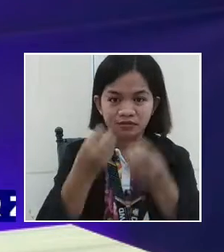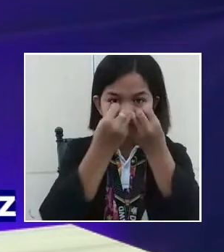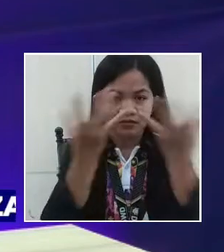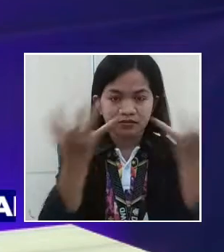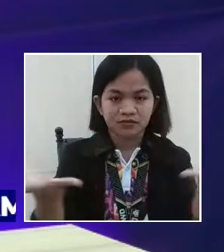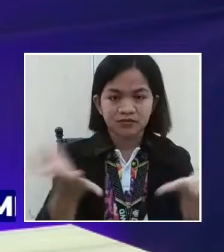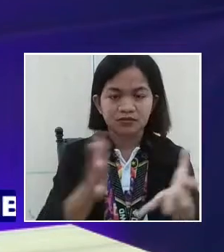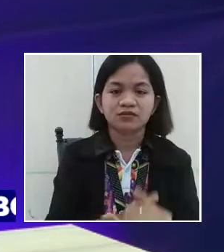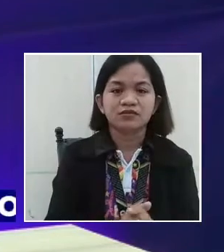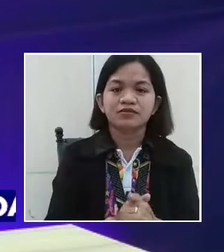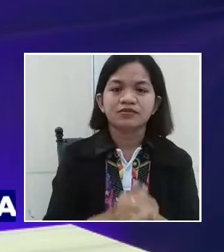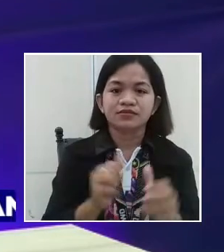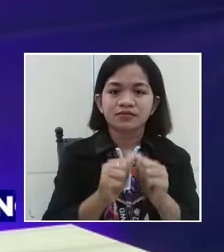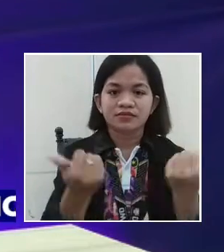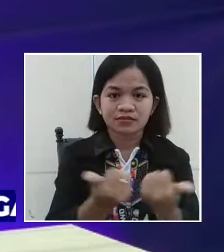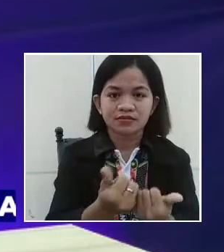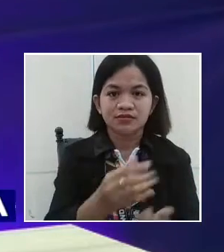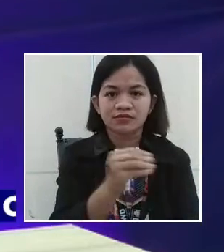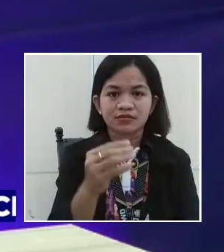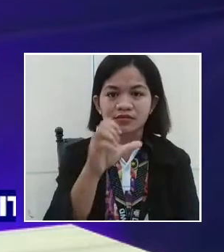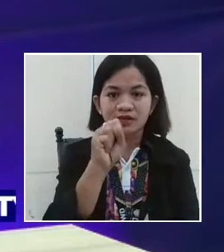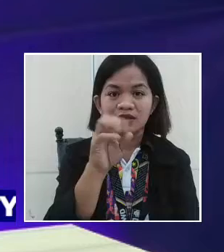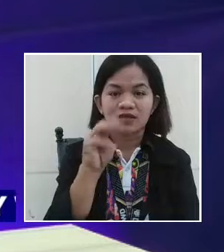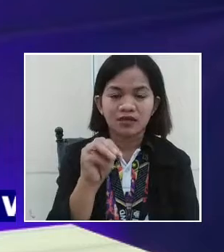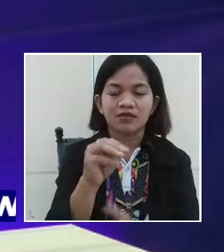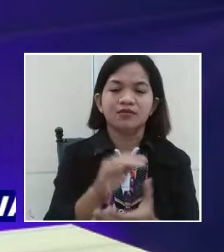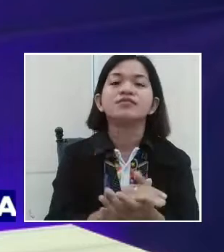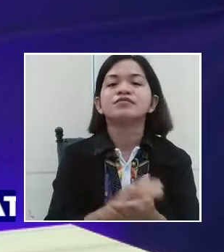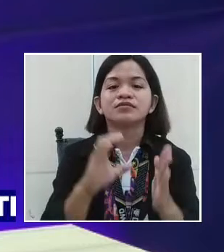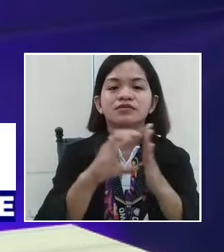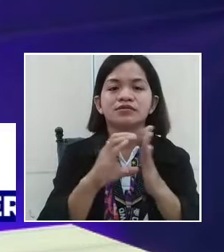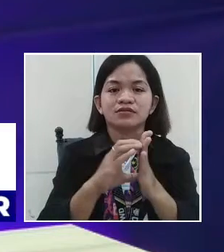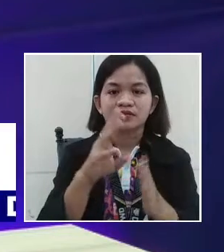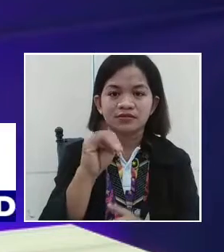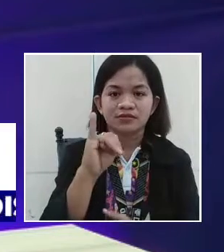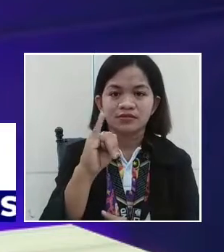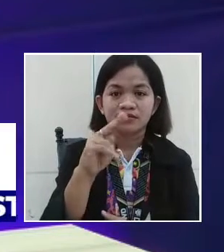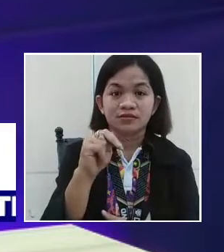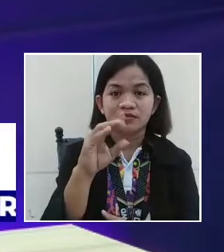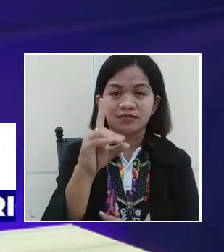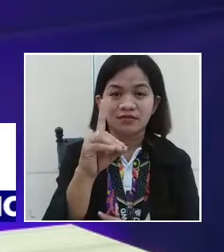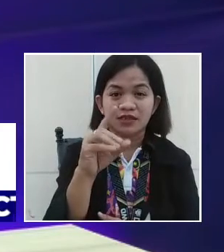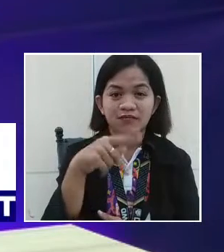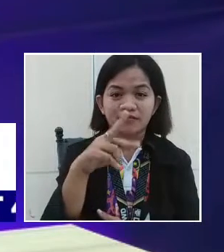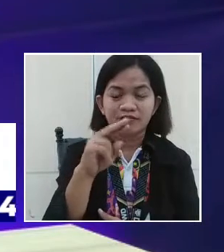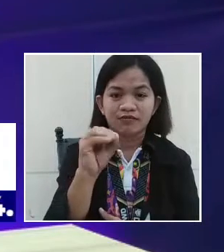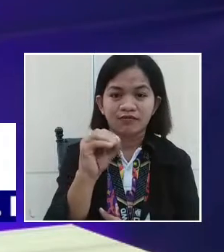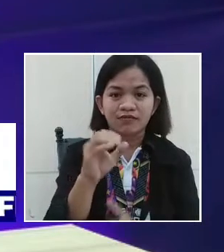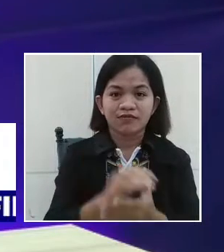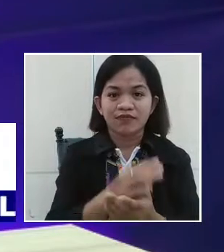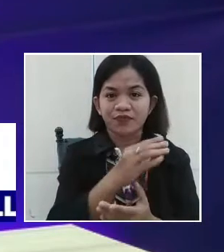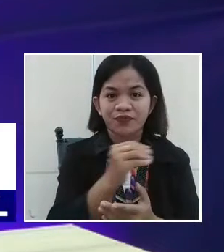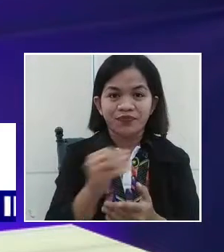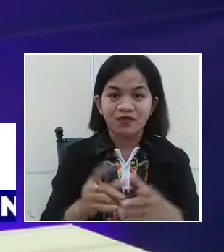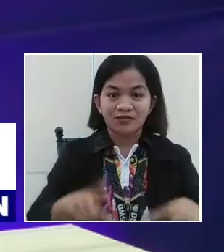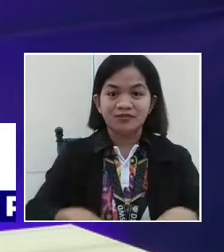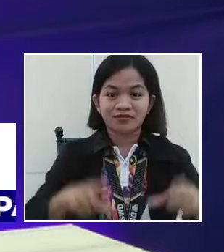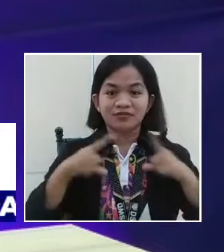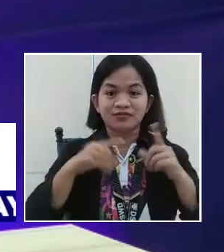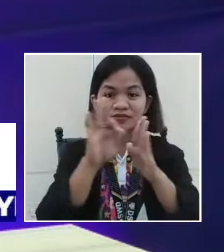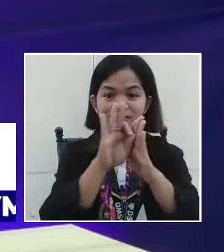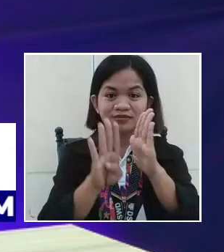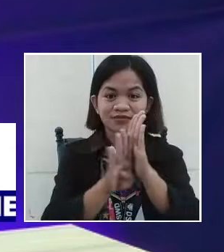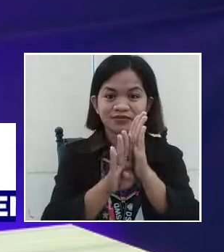Network, SM City Mindoro, MCTV at eMedia. We are live via PIA Western Mindanao Facebook page and other government agencies'